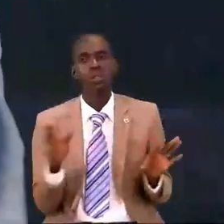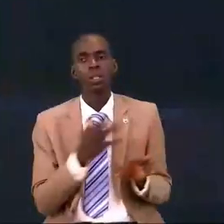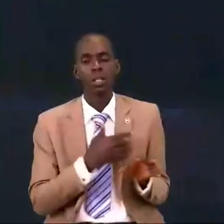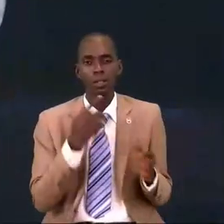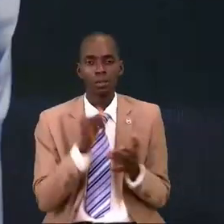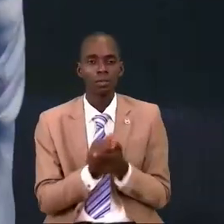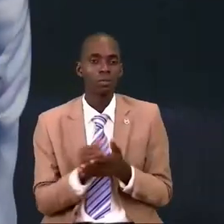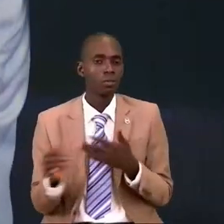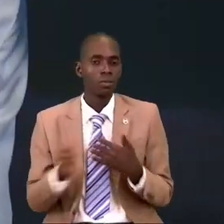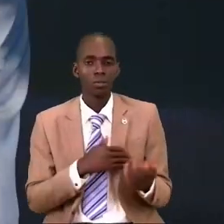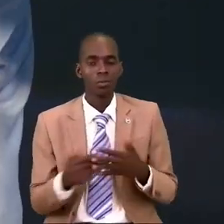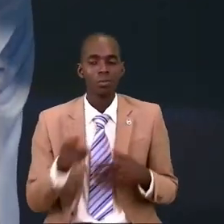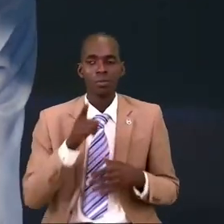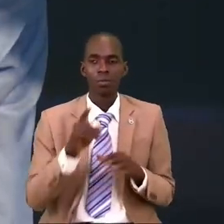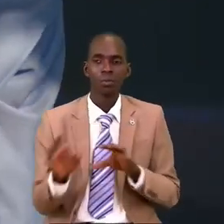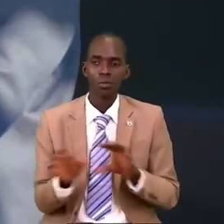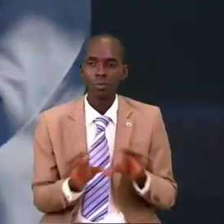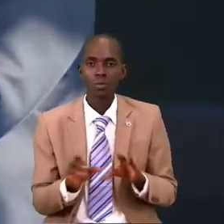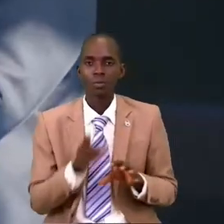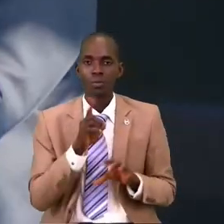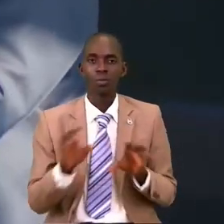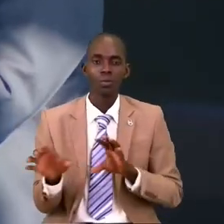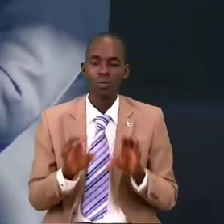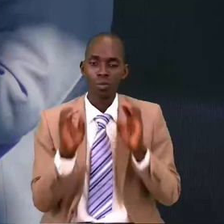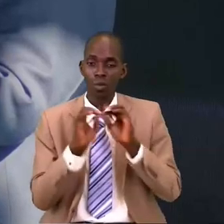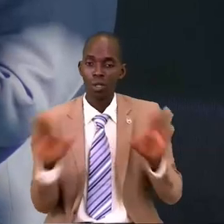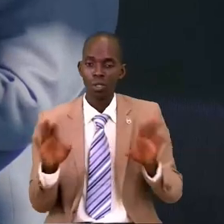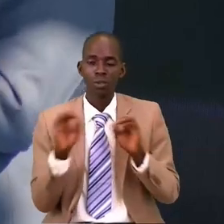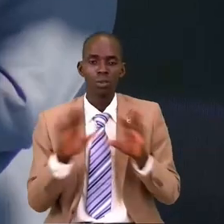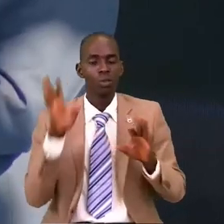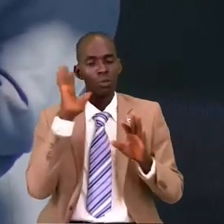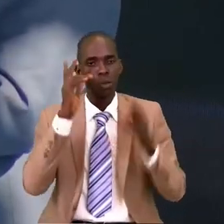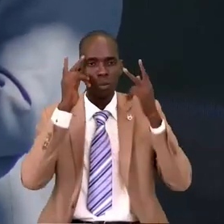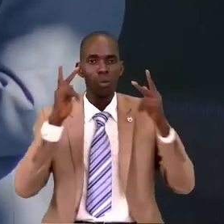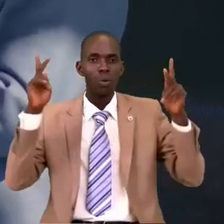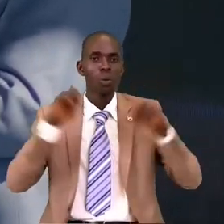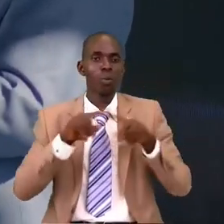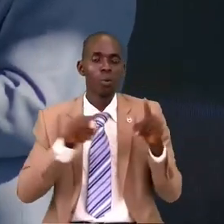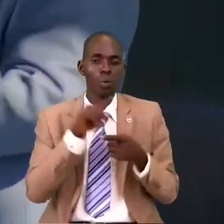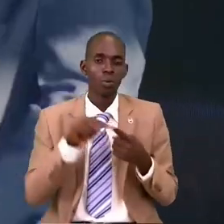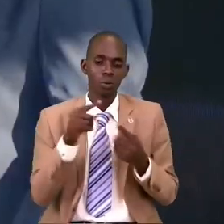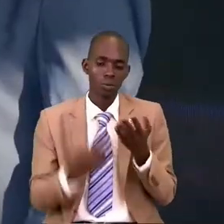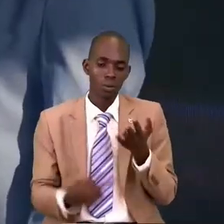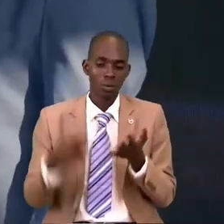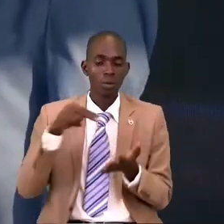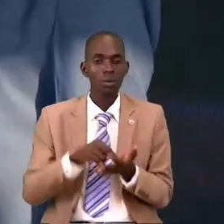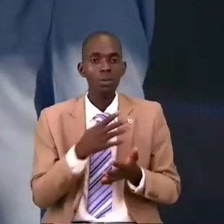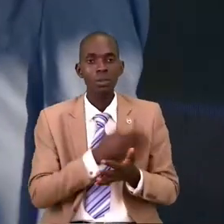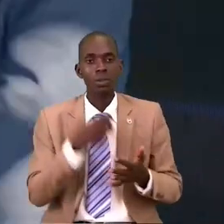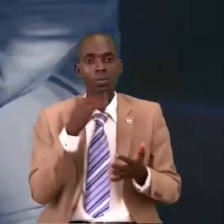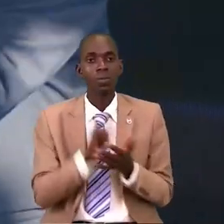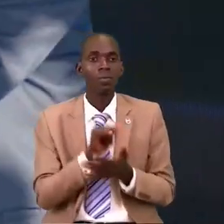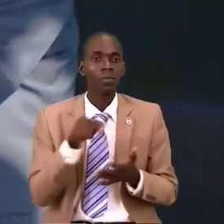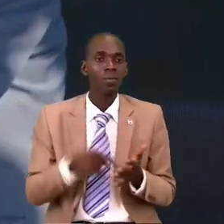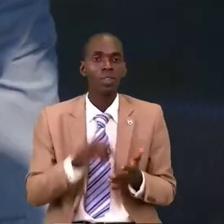toi. Mais quand tu te lèves et quand tu dis, voici le jour que le Seigneur a fait. Nous allons nous